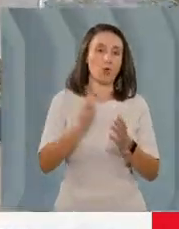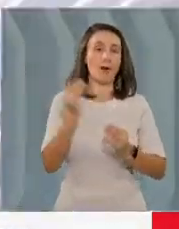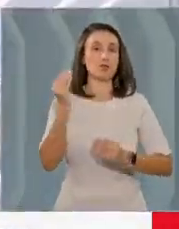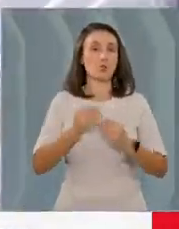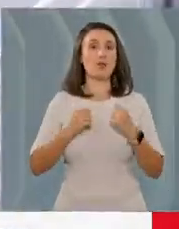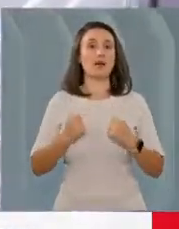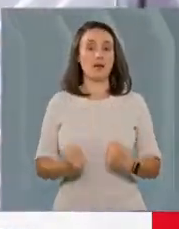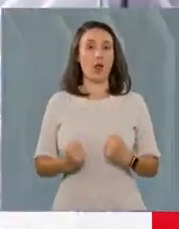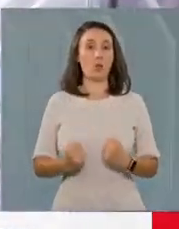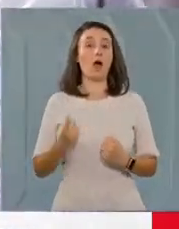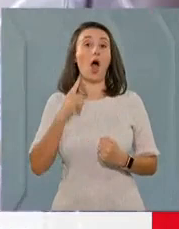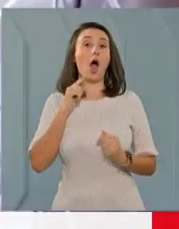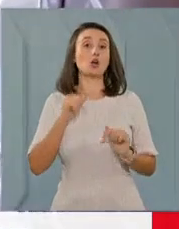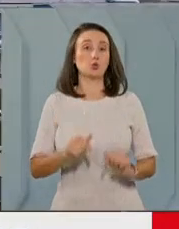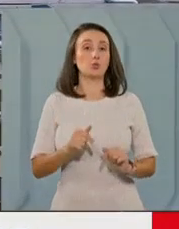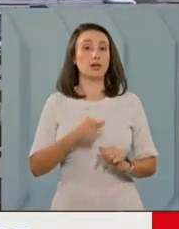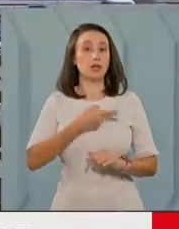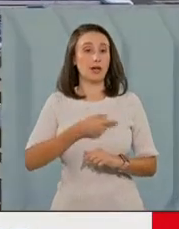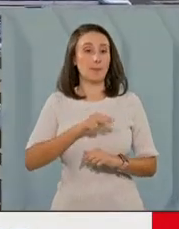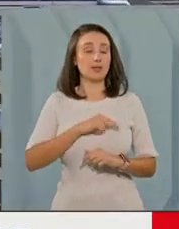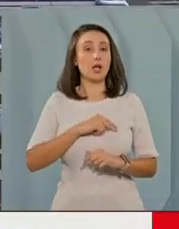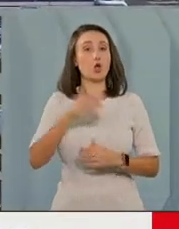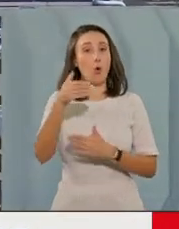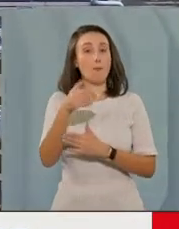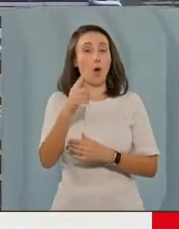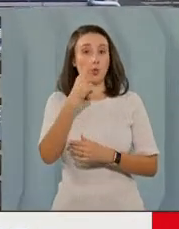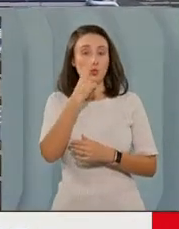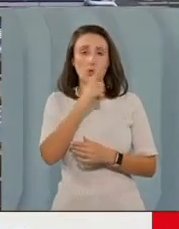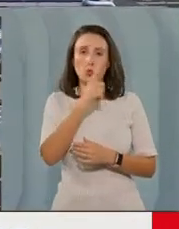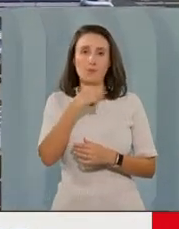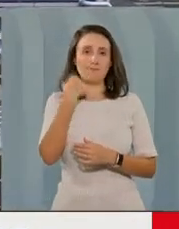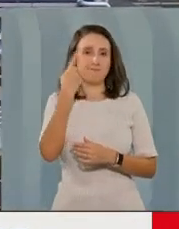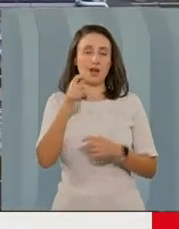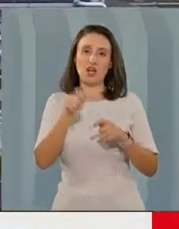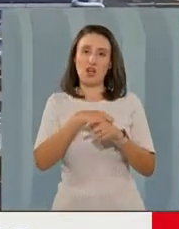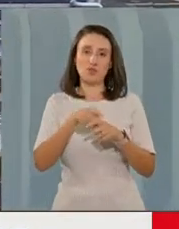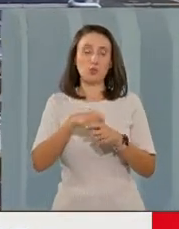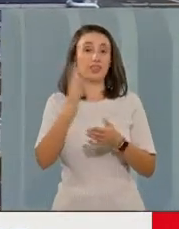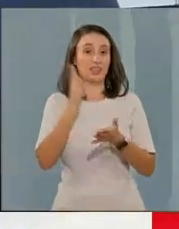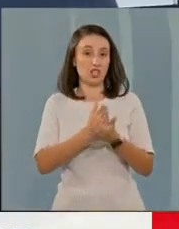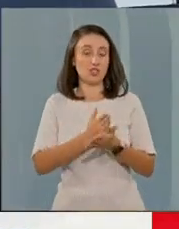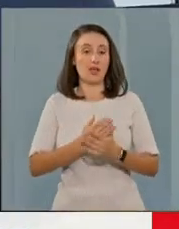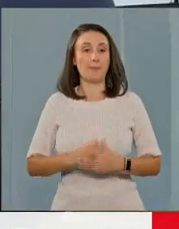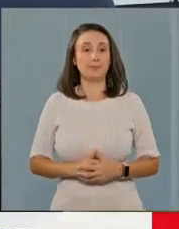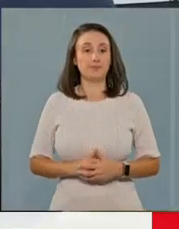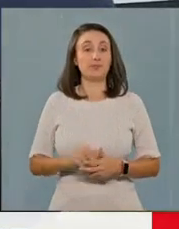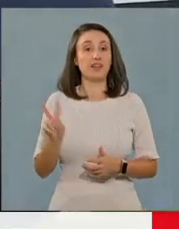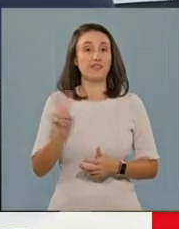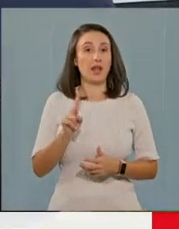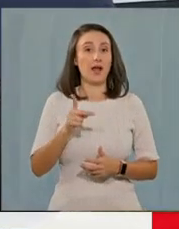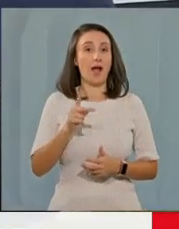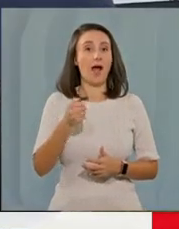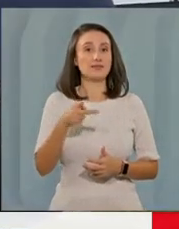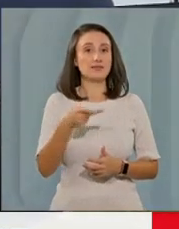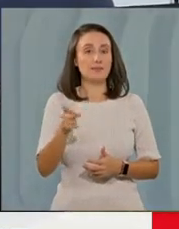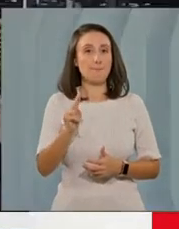situație dificilă însă de data aceasta reprezentanții companiei rusești și nu parcă își vor revizui decizia prea curând vineri Gazprom a